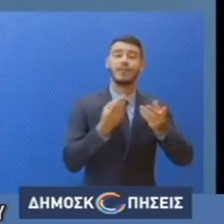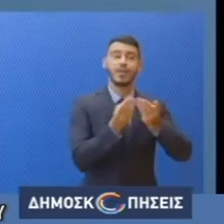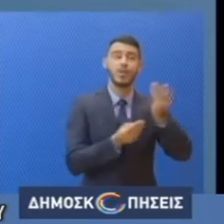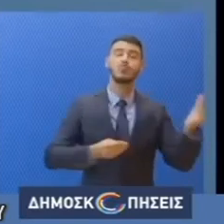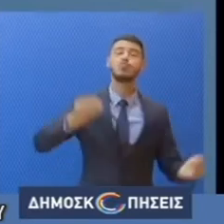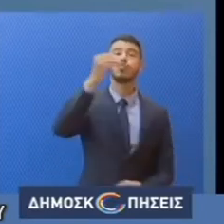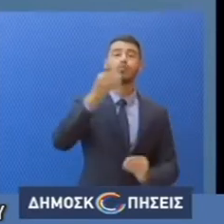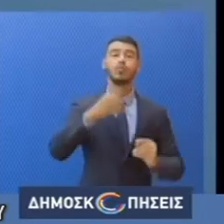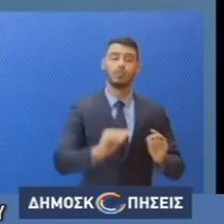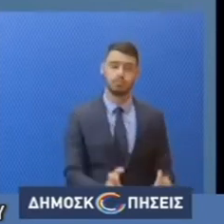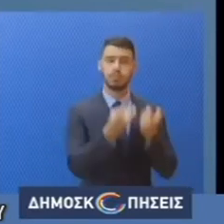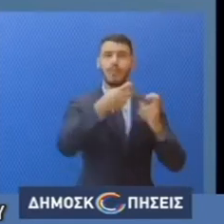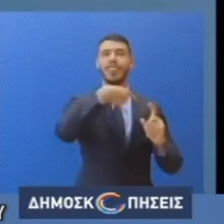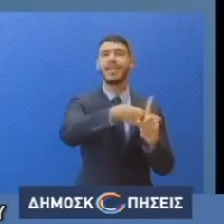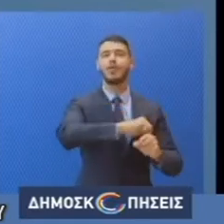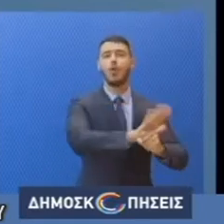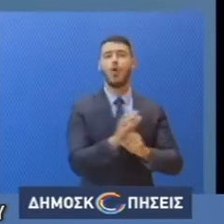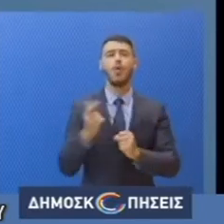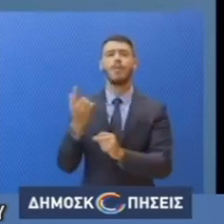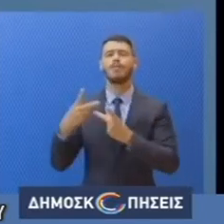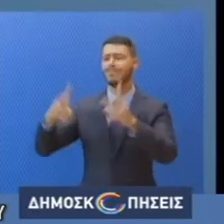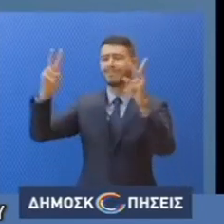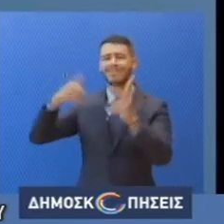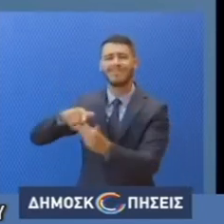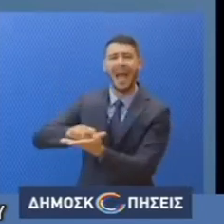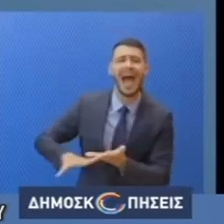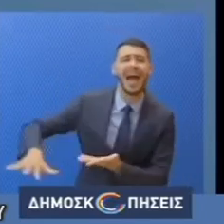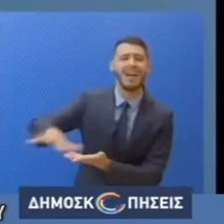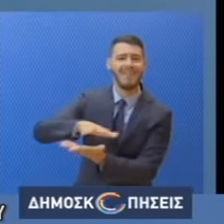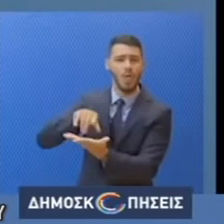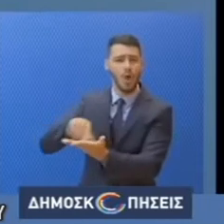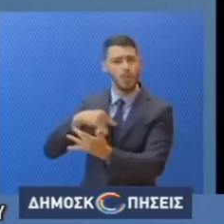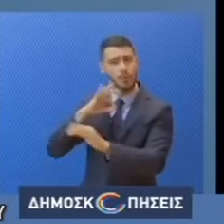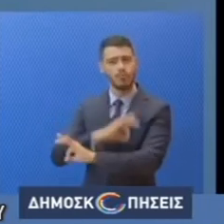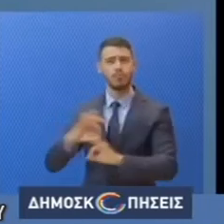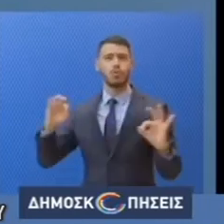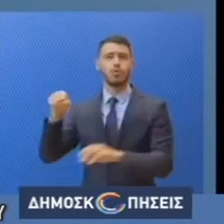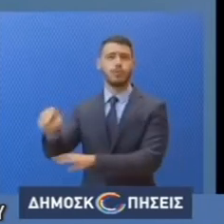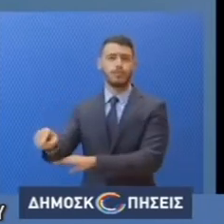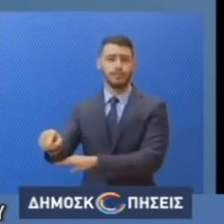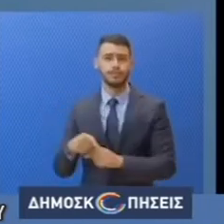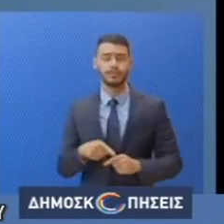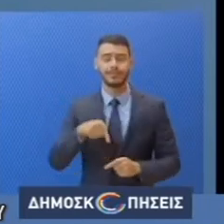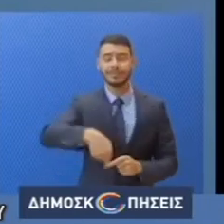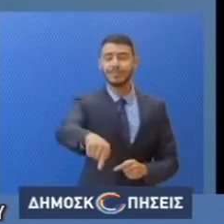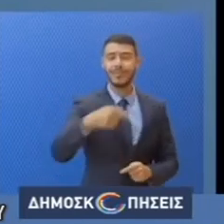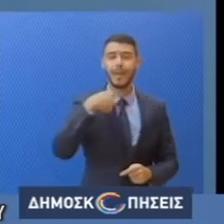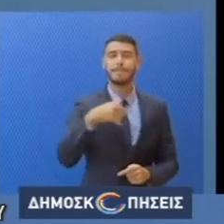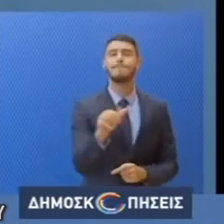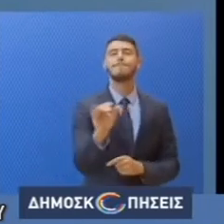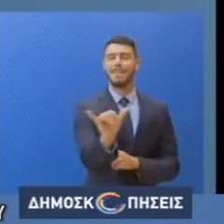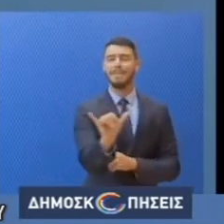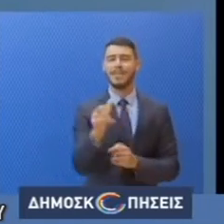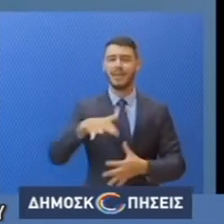Από τα ξημερώματα της Τετάρτης θα ελέγχονται εξονυχιστικά τα αποδεικτικά έγγραφα των αρνητικών τεστ που υποχρεούνται να